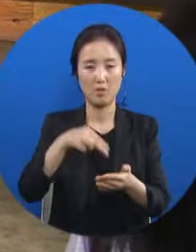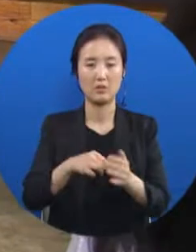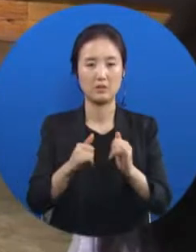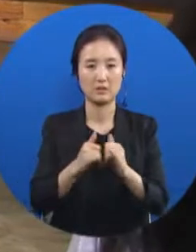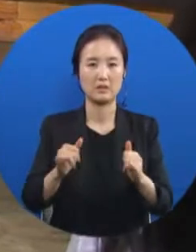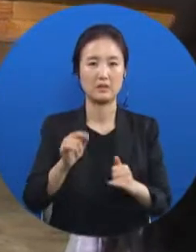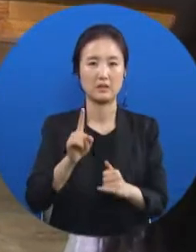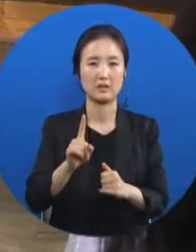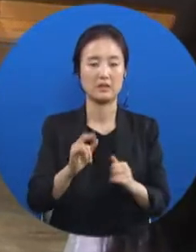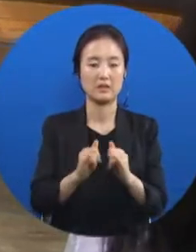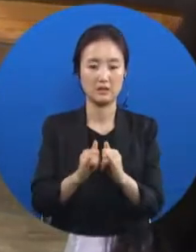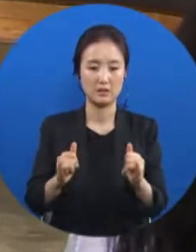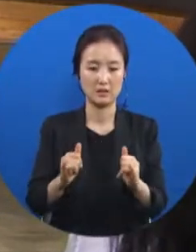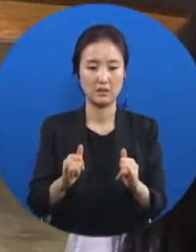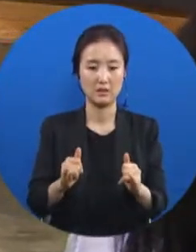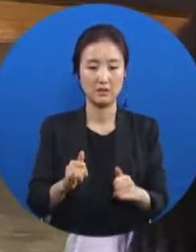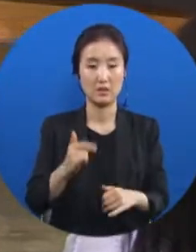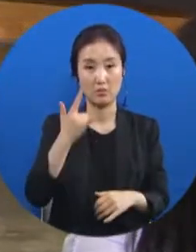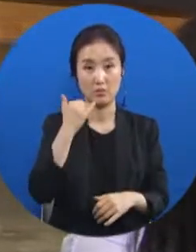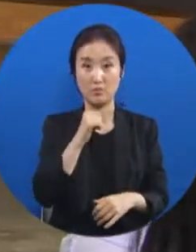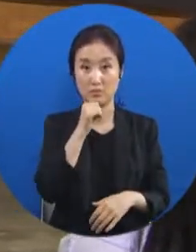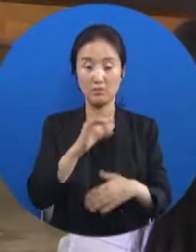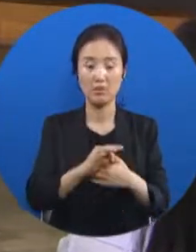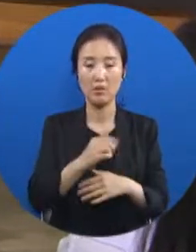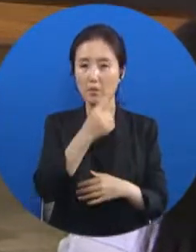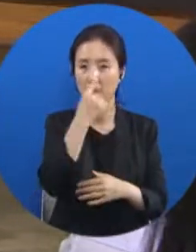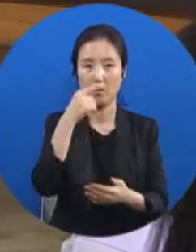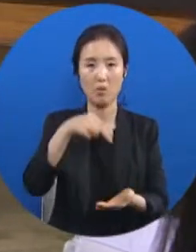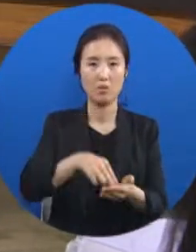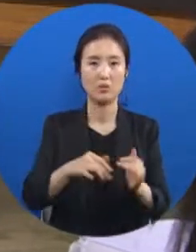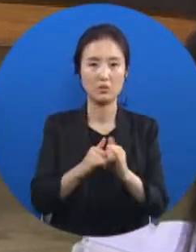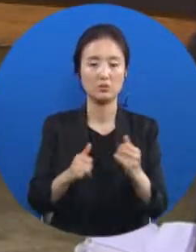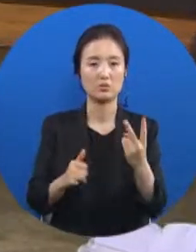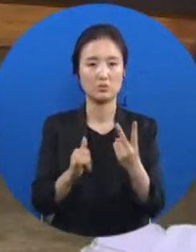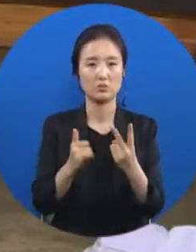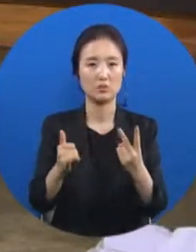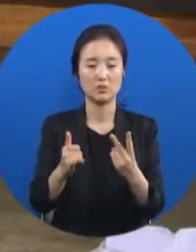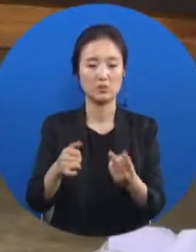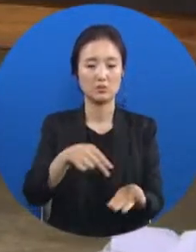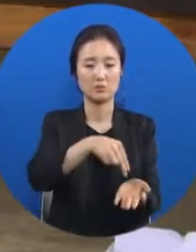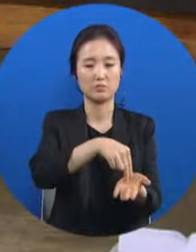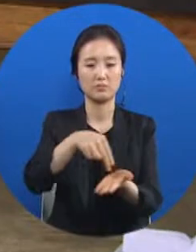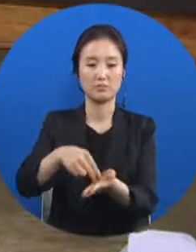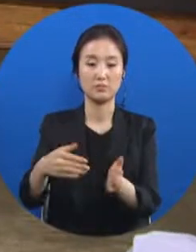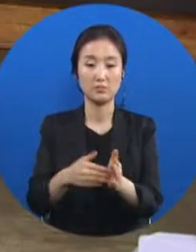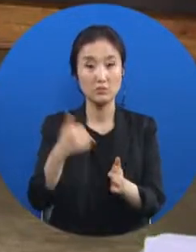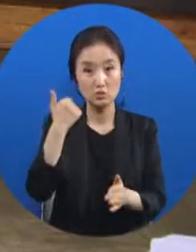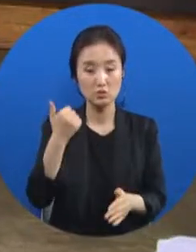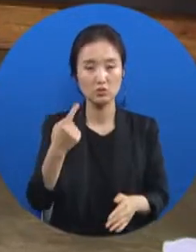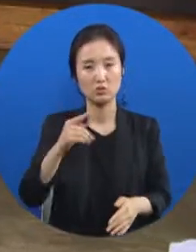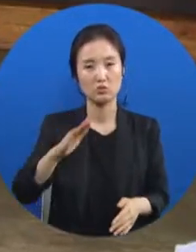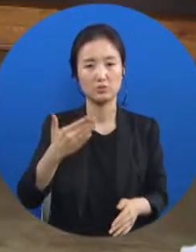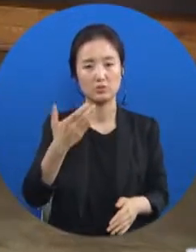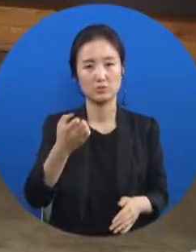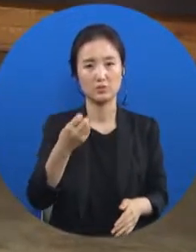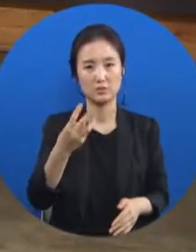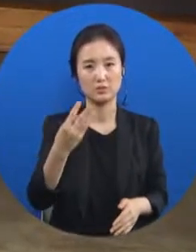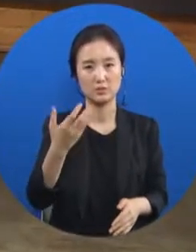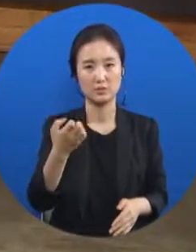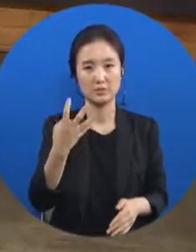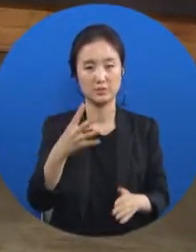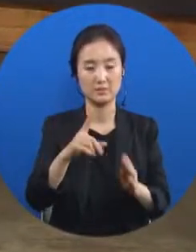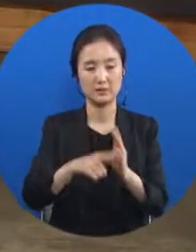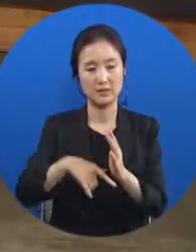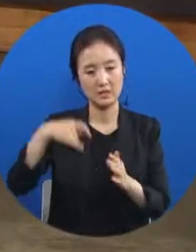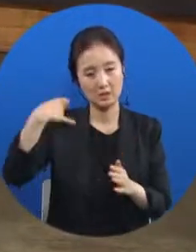보증인 두 명을 세워야 돼요. 네. 저 두 명 다 세웠어. 한 명은 어디? 제가 93년, 4년도에 중국집 배달할